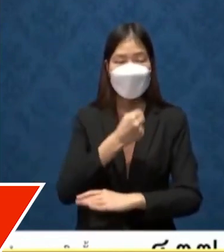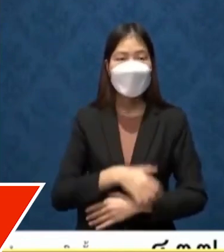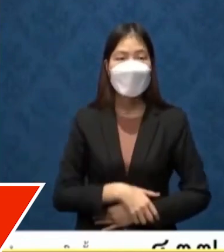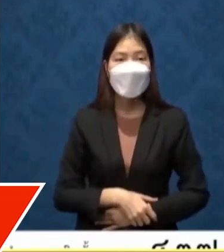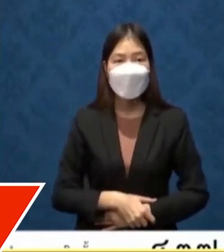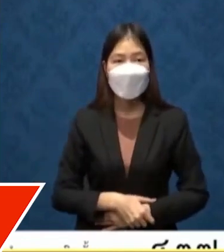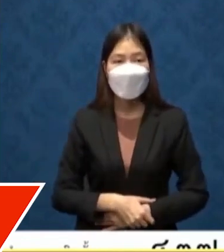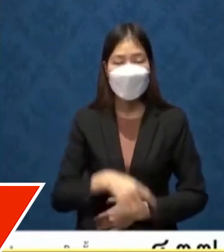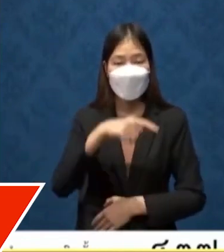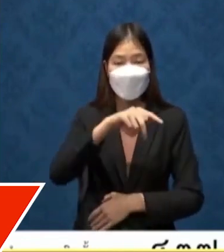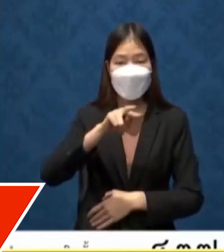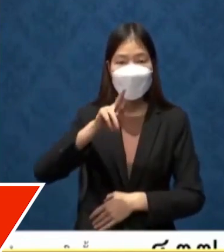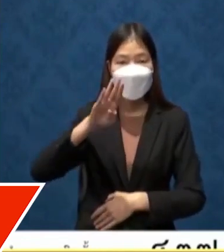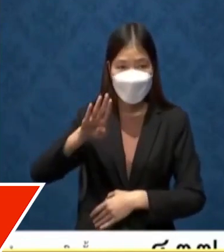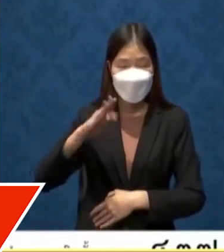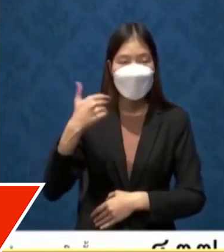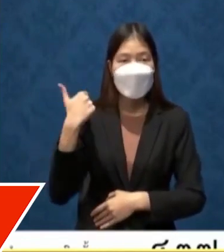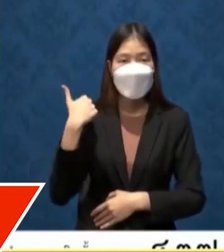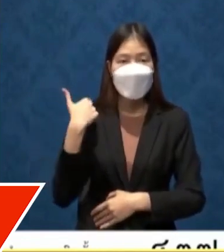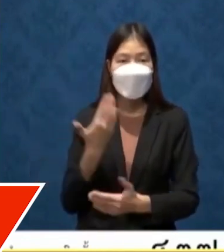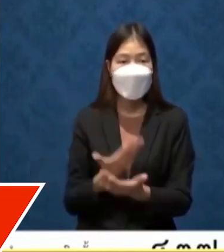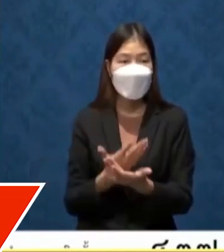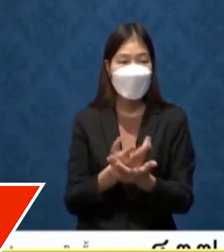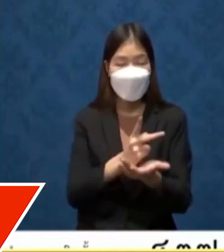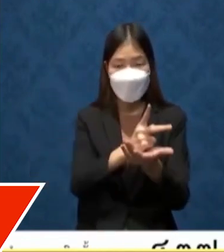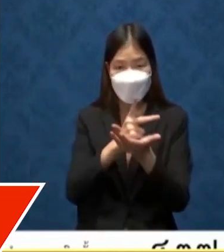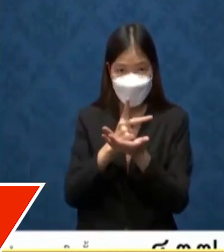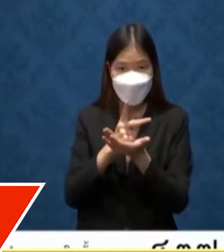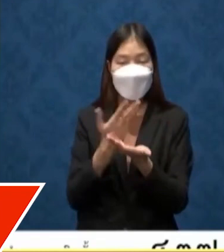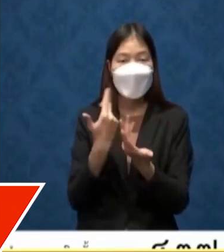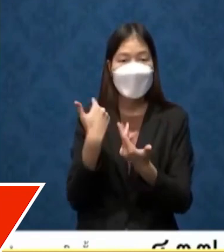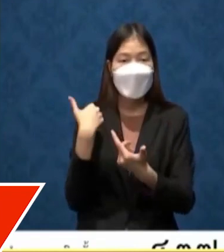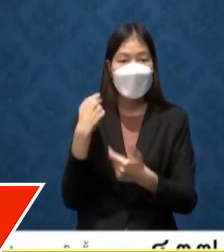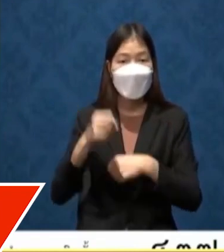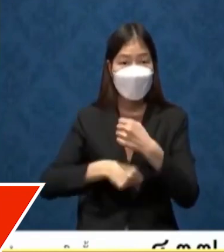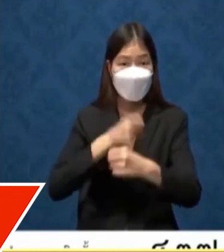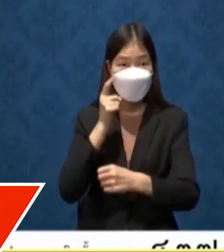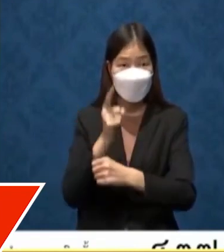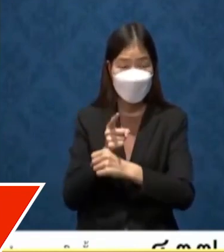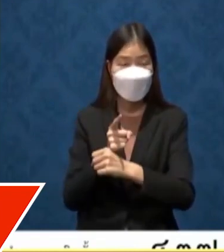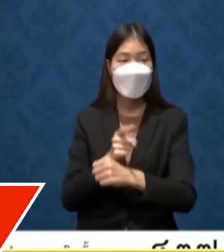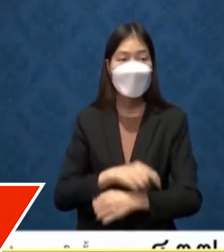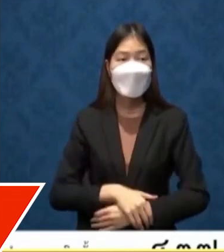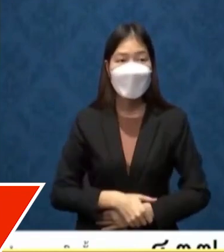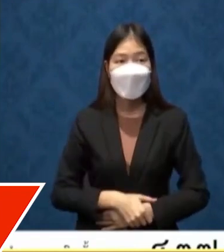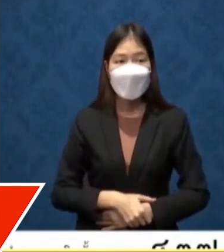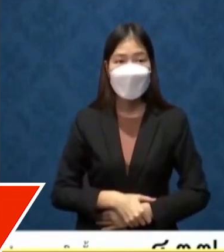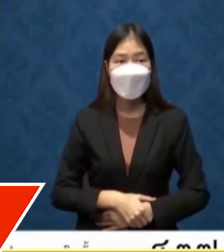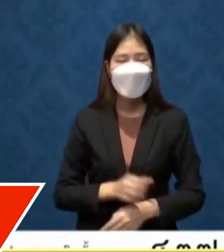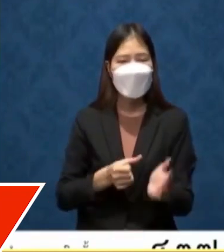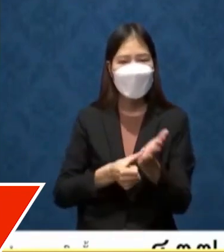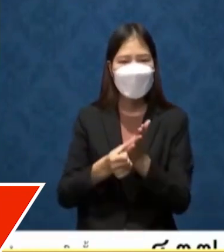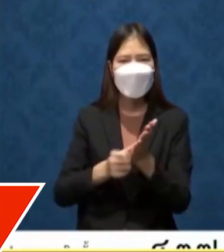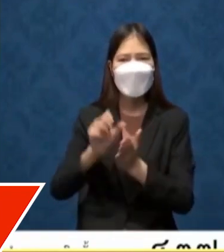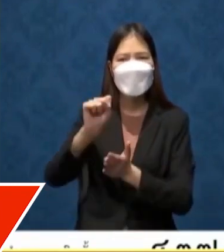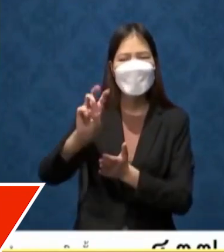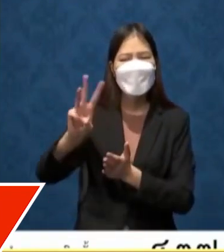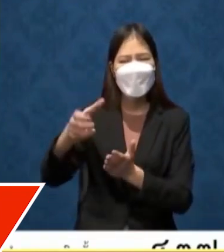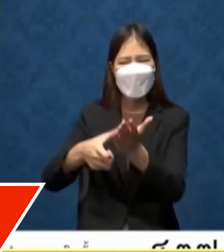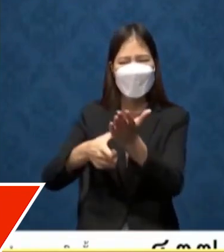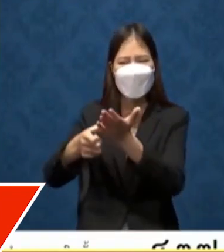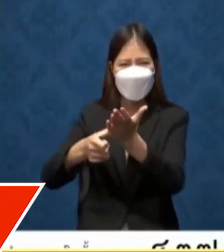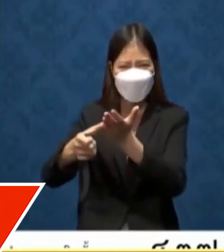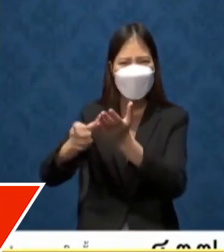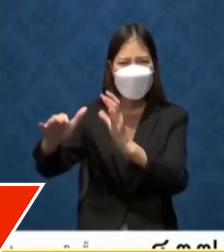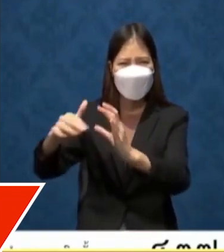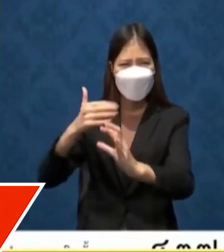างพระราชบัญญัติกองทุนเงินให้กู้ยืมเพื่อการศึกษาฉบับที่พ.ศ.ที่ทางวุฒิสภาแก้ไขมานั้นเกือบทั้งหมดนี้